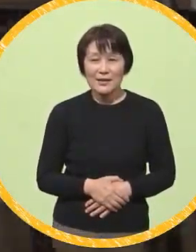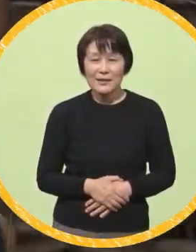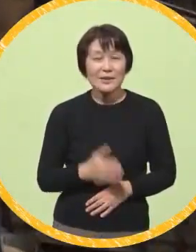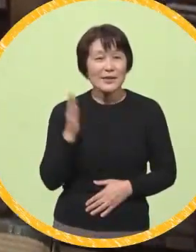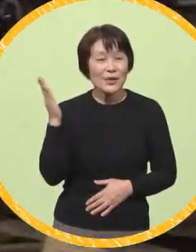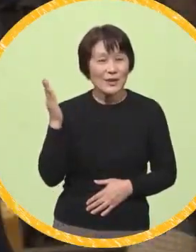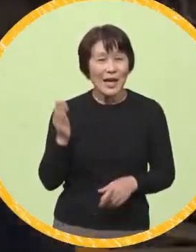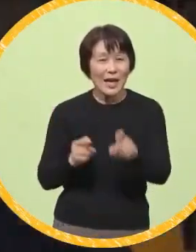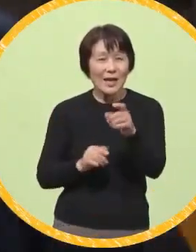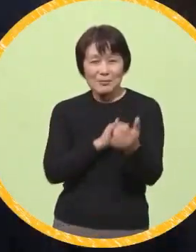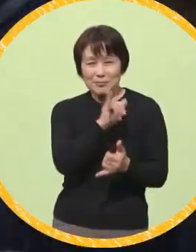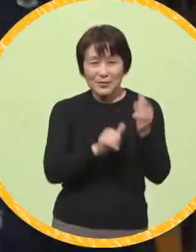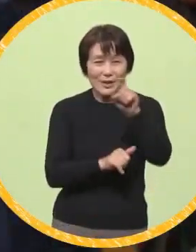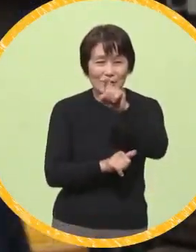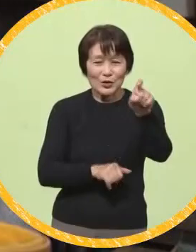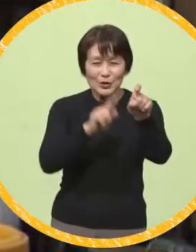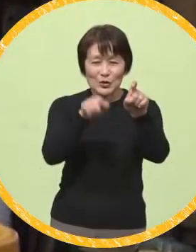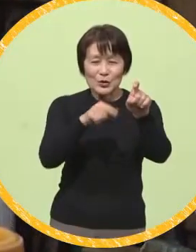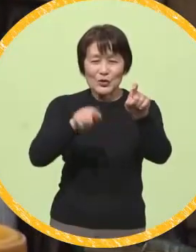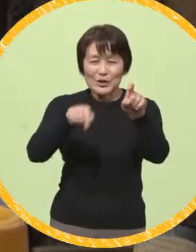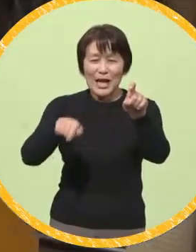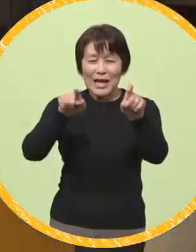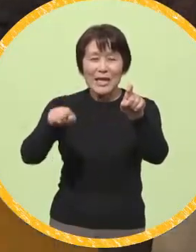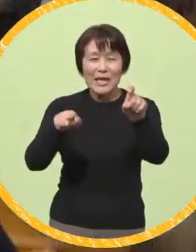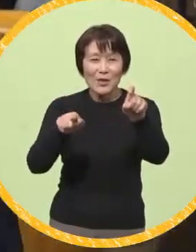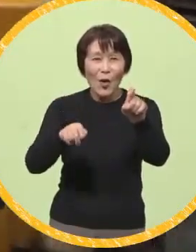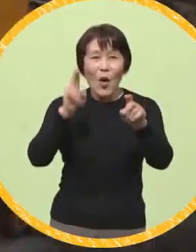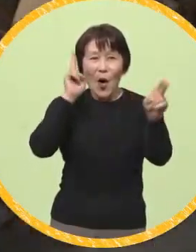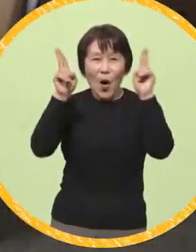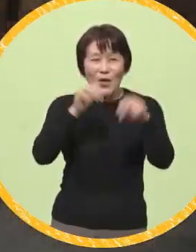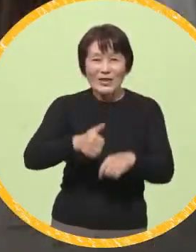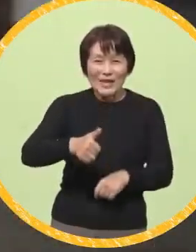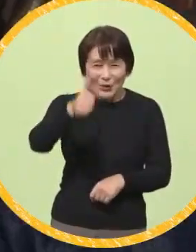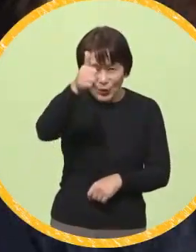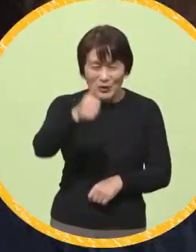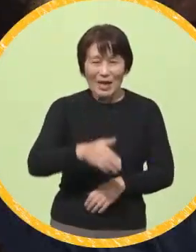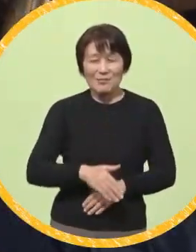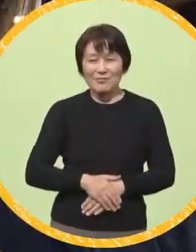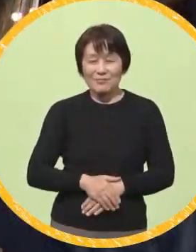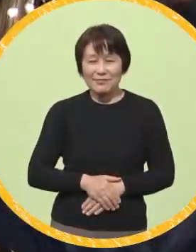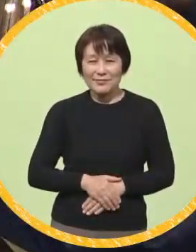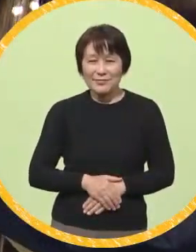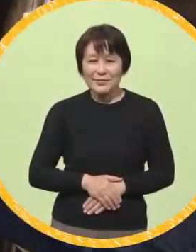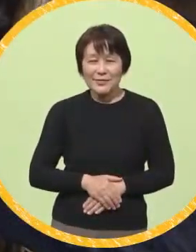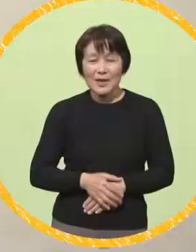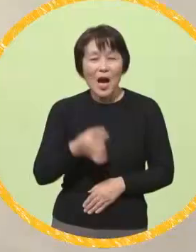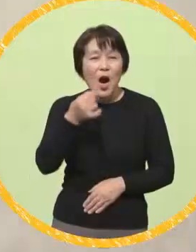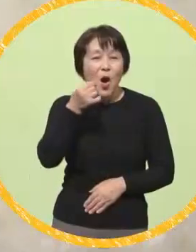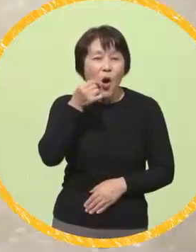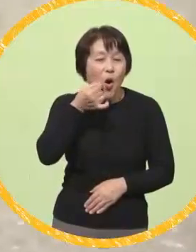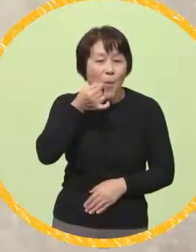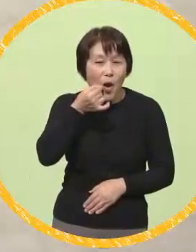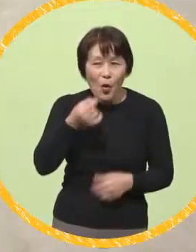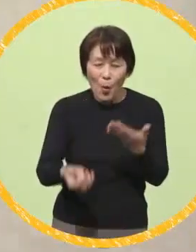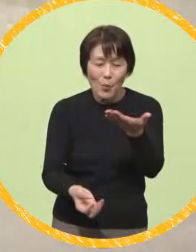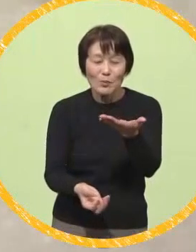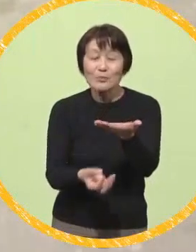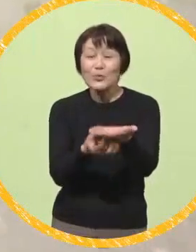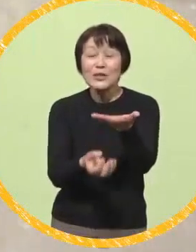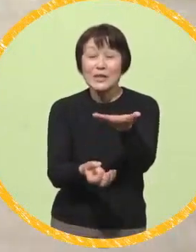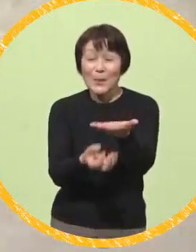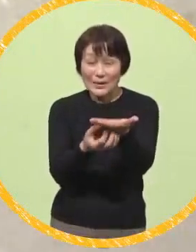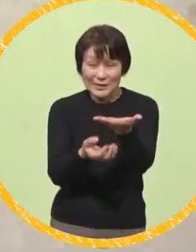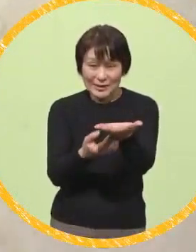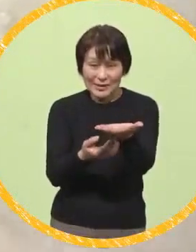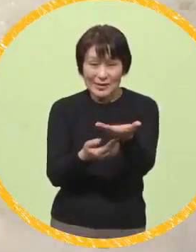はですね、10代目中澤酒造の社長さん。これね、ここで酒米を蒸してるところなんですけど、まあ、これがね、